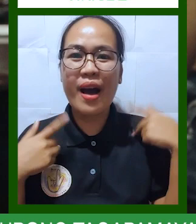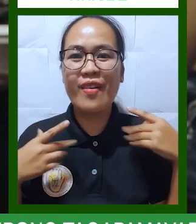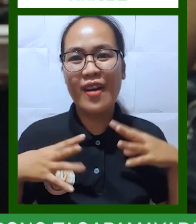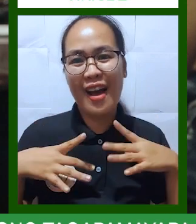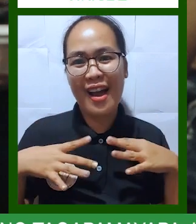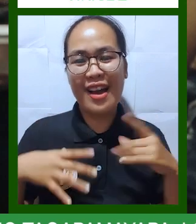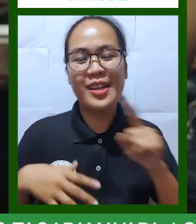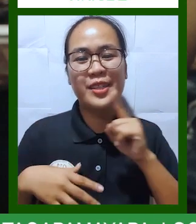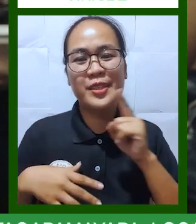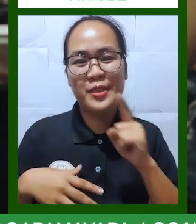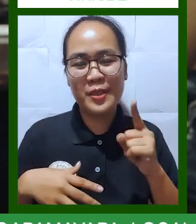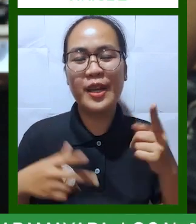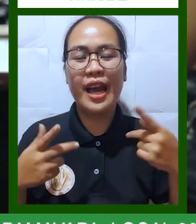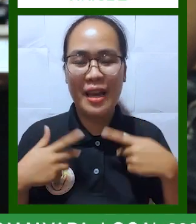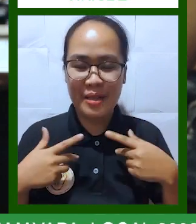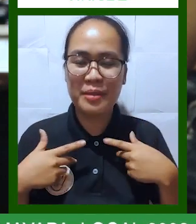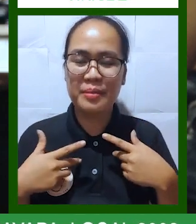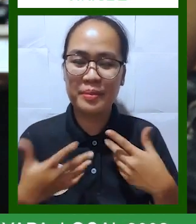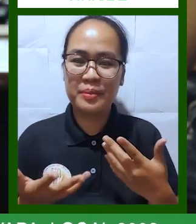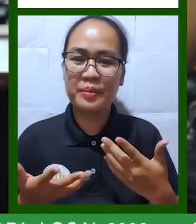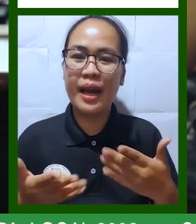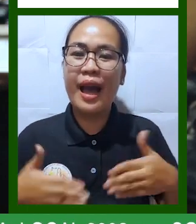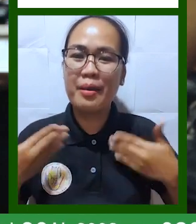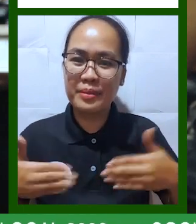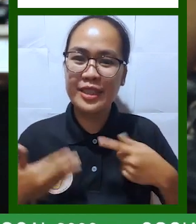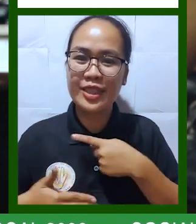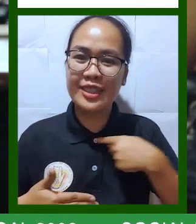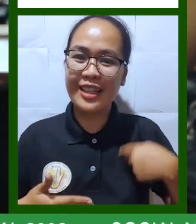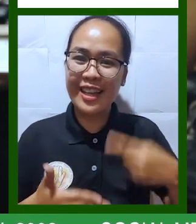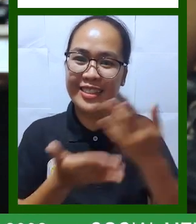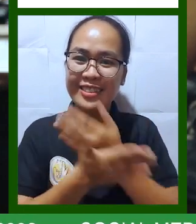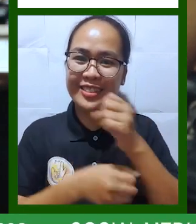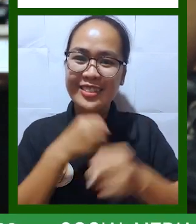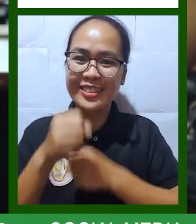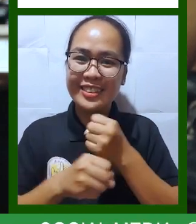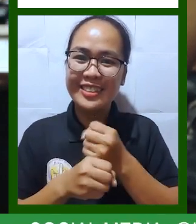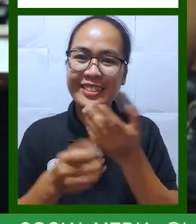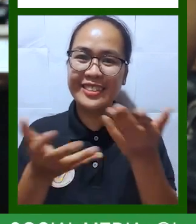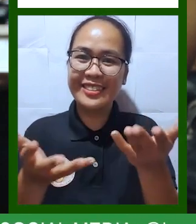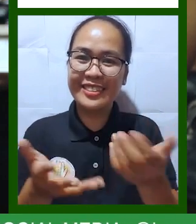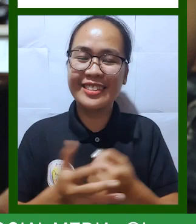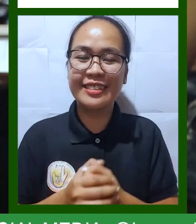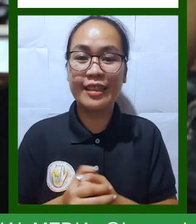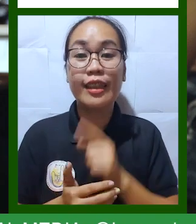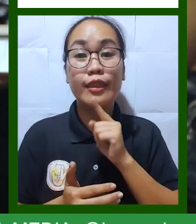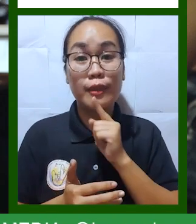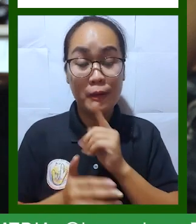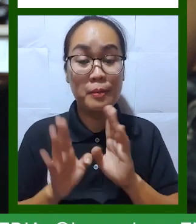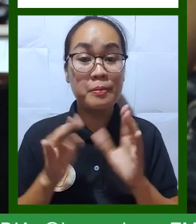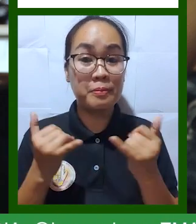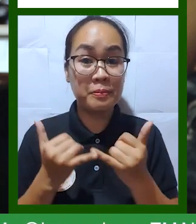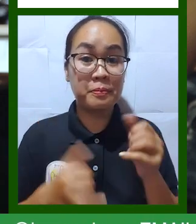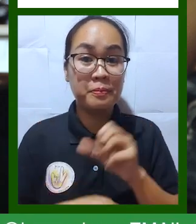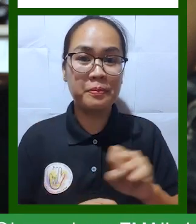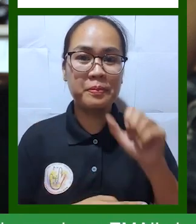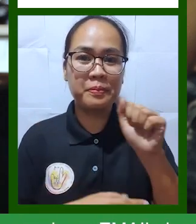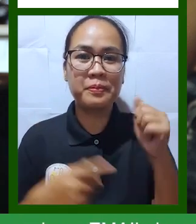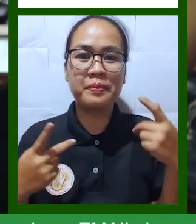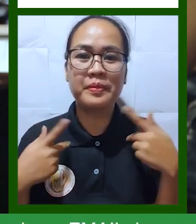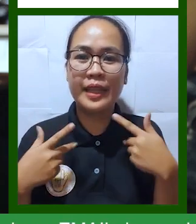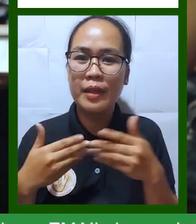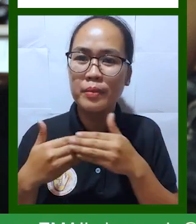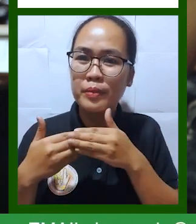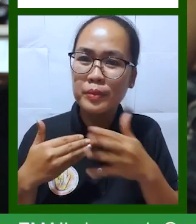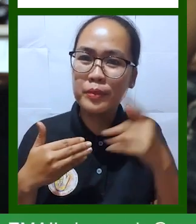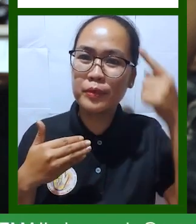ating lahat, sa ating pagsalubong po sa Chinese New Year. And of course, no, Barangay San Antonio ay patuloy din